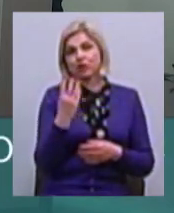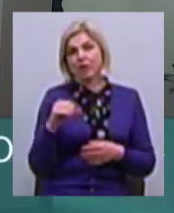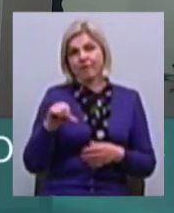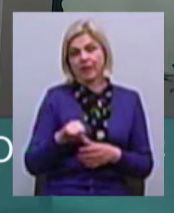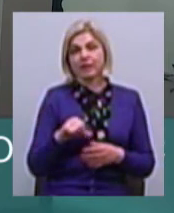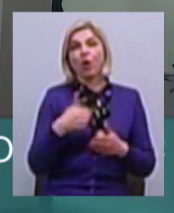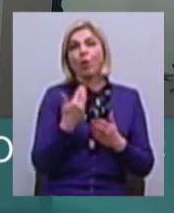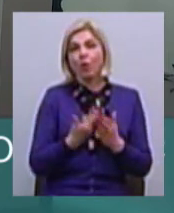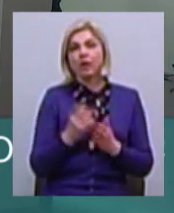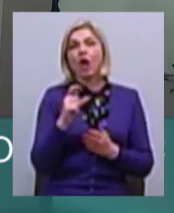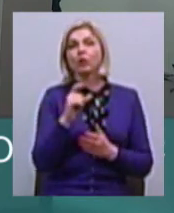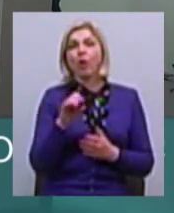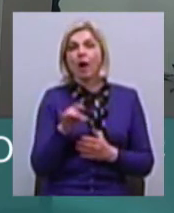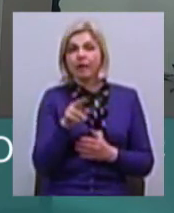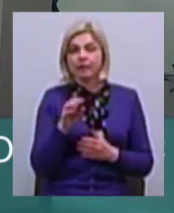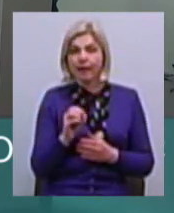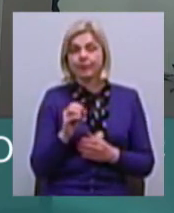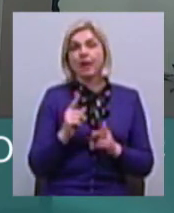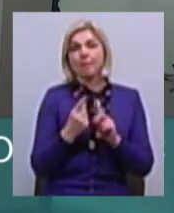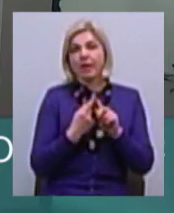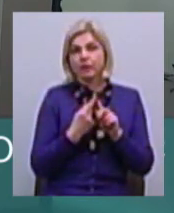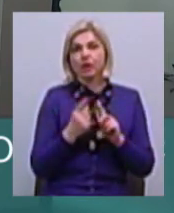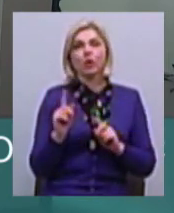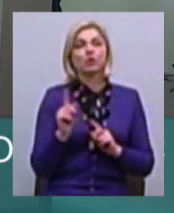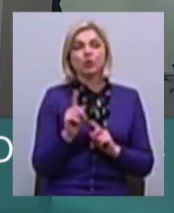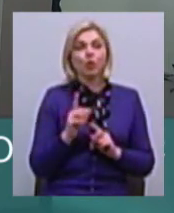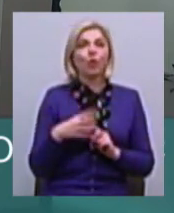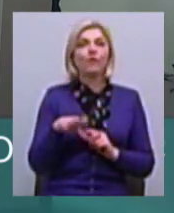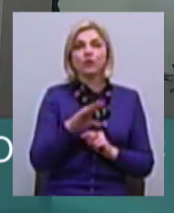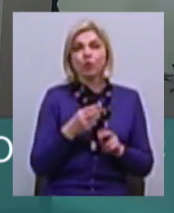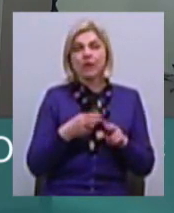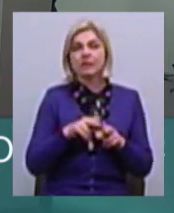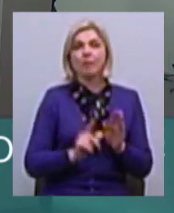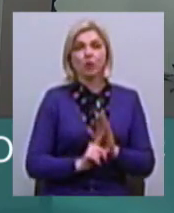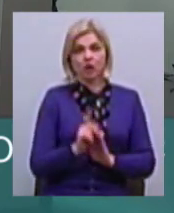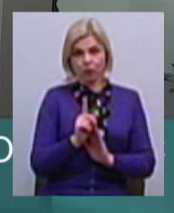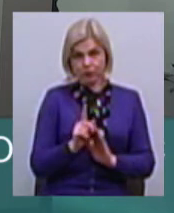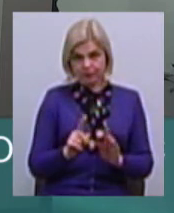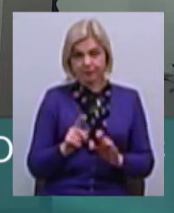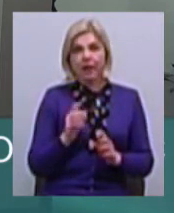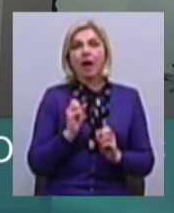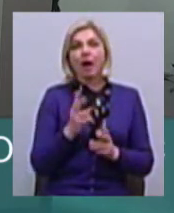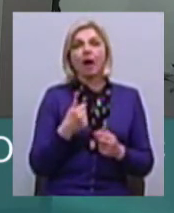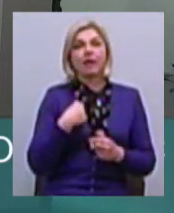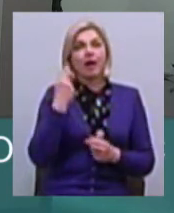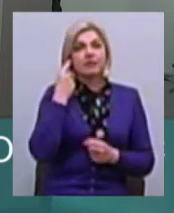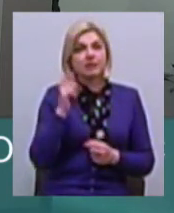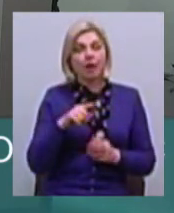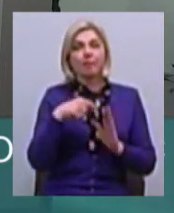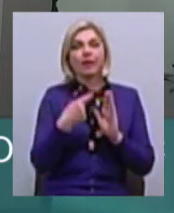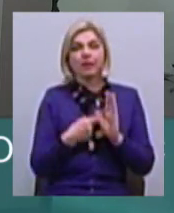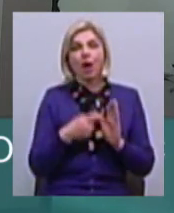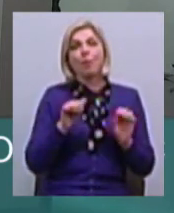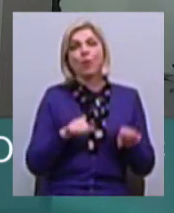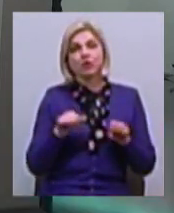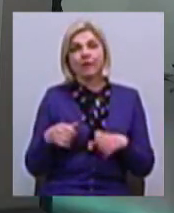Отже, Едуарде, ну, по-перше, з чого все це розпочалося, так? Адже, наскільки я знаю, питання